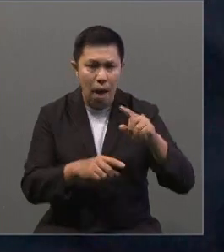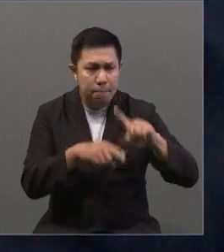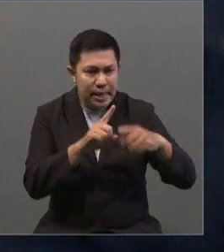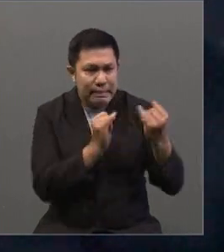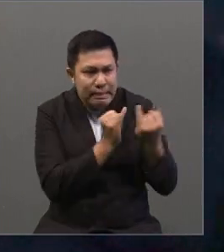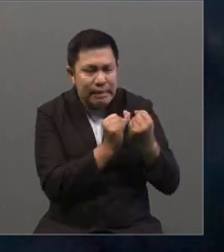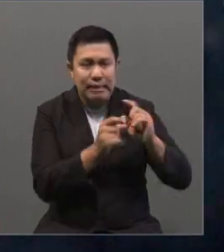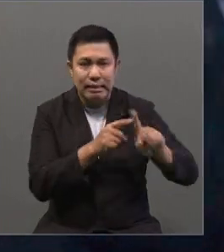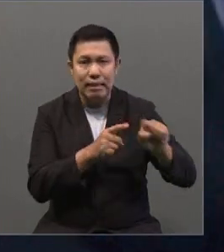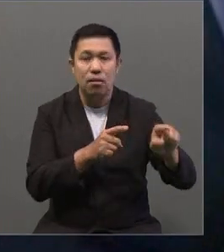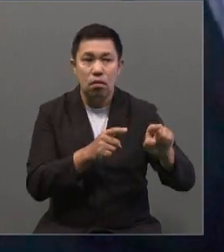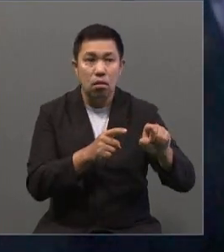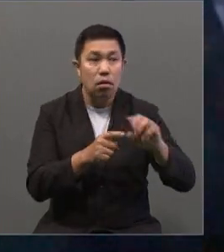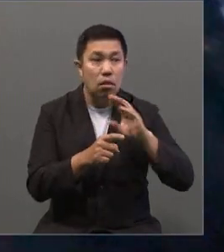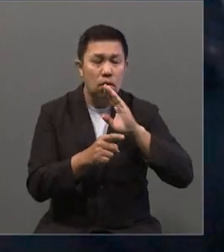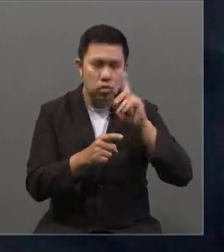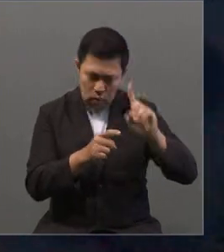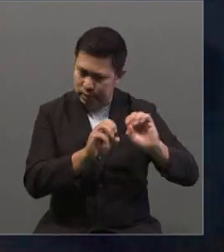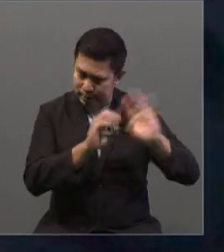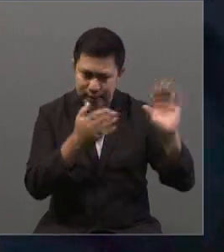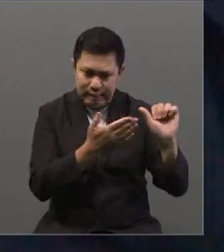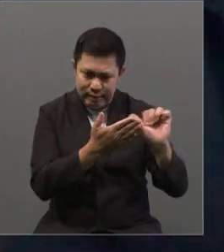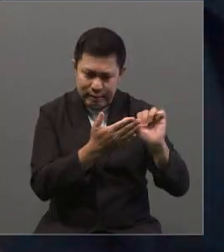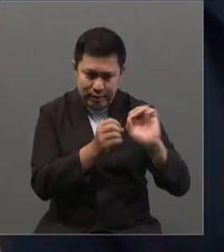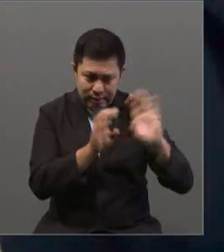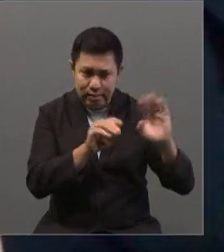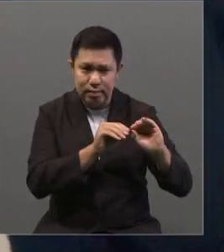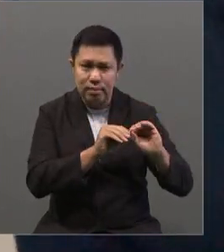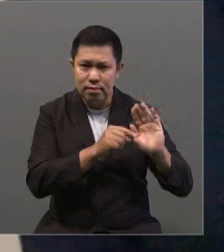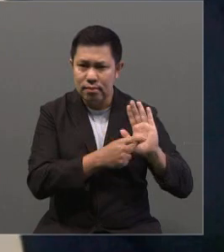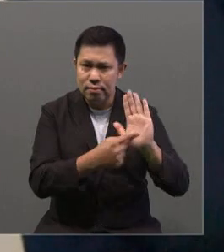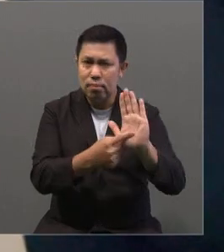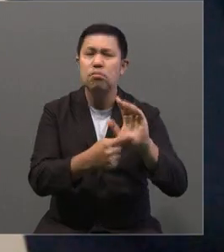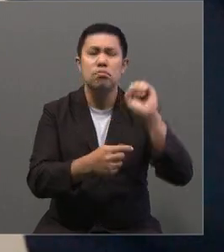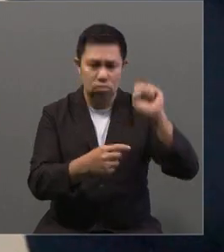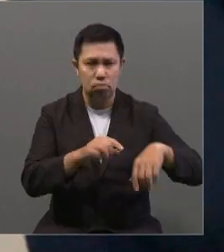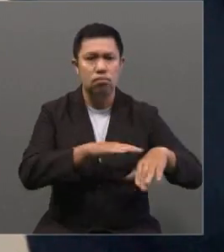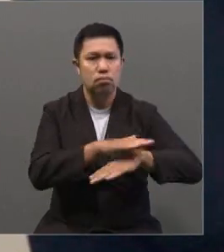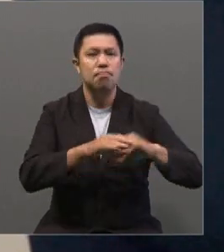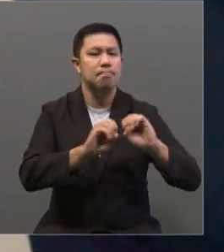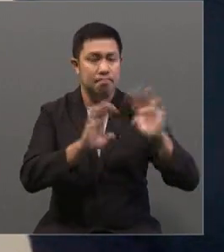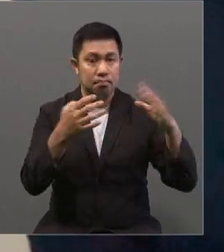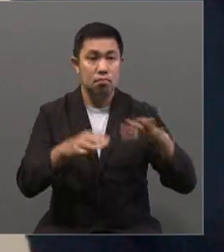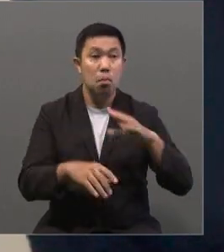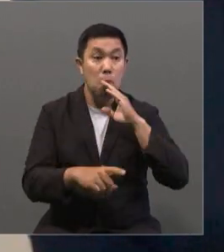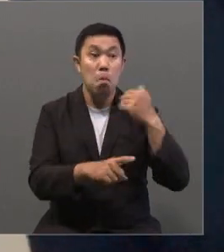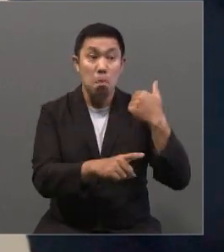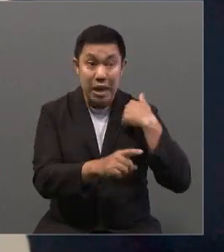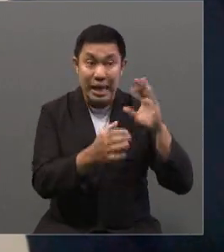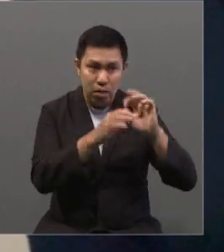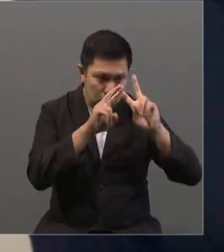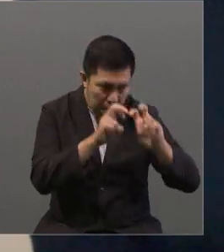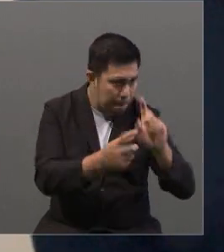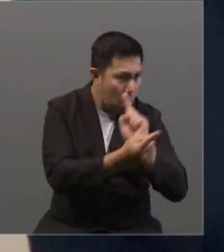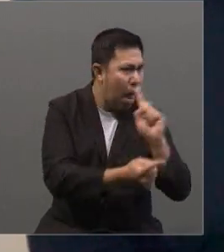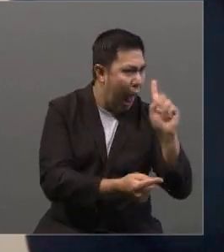ขาถ้ามันจบก็คือให้มันเคลียร์ให้ตอบสังคมได้ว่าเคลียร์จริงถ้ามีเกี่ยวข้องก็จะเจอให้ได้ก็จะห